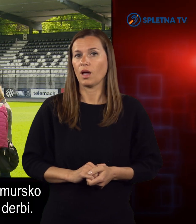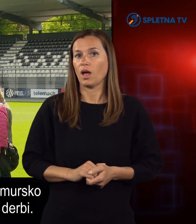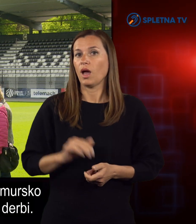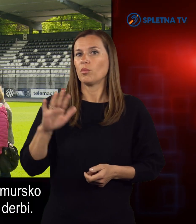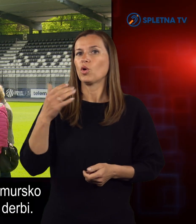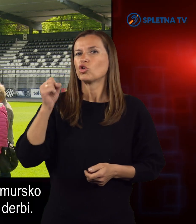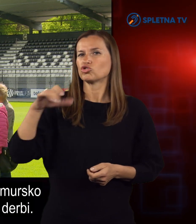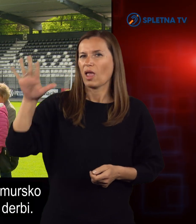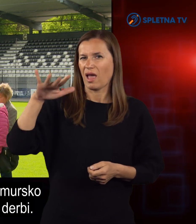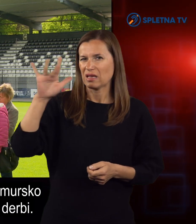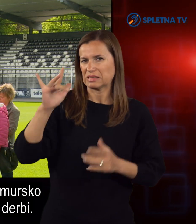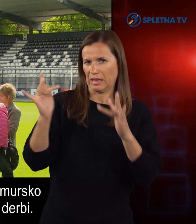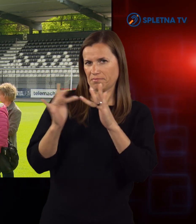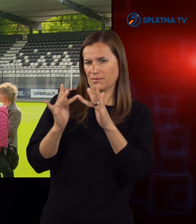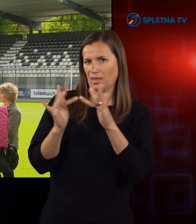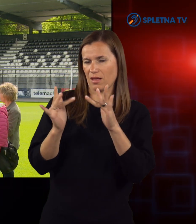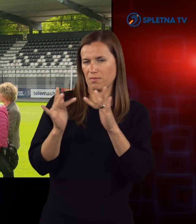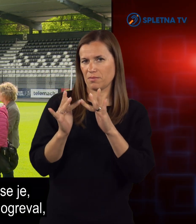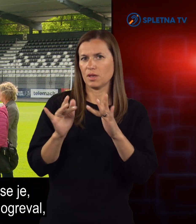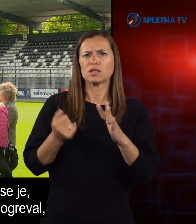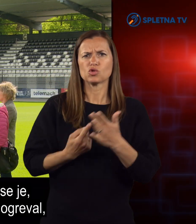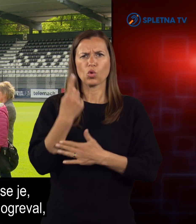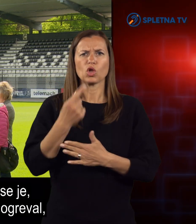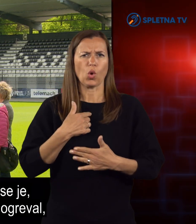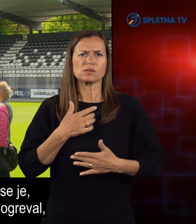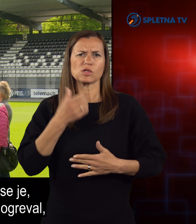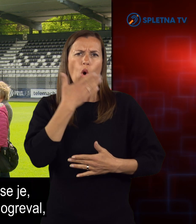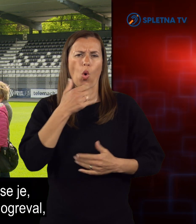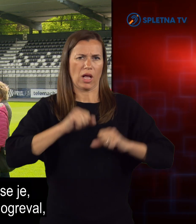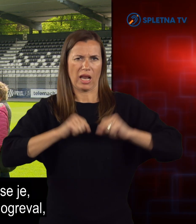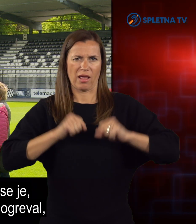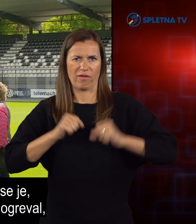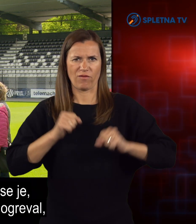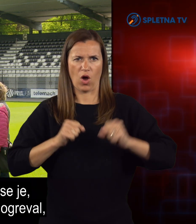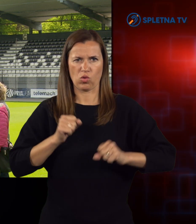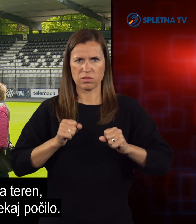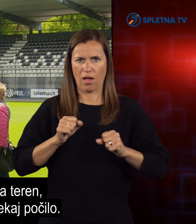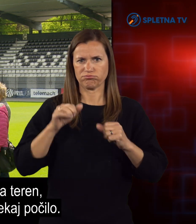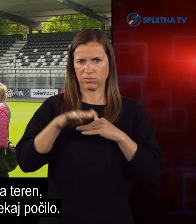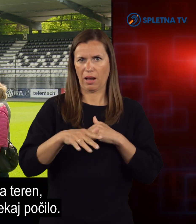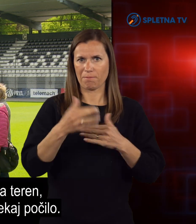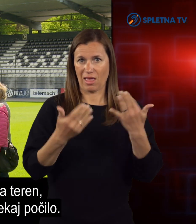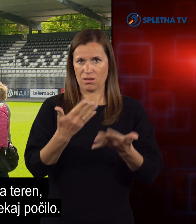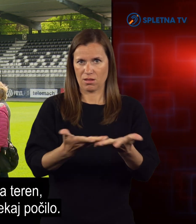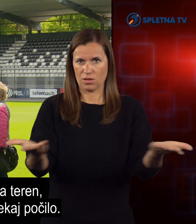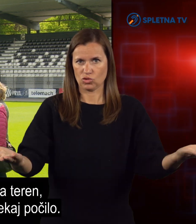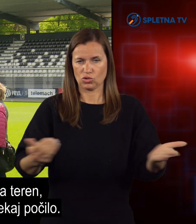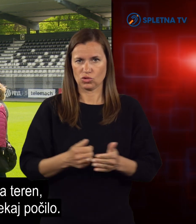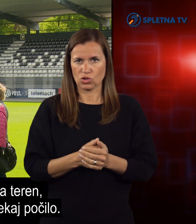Bil je prekmursko-štajerski derbi in zgodilo se je, ko sem se segreval, da grem na teren.